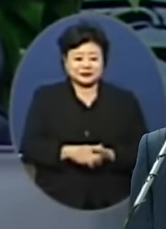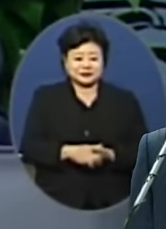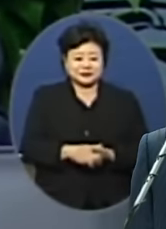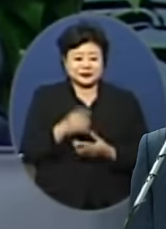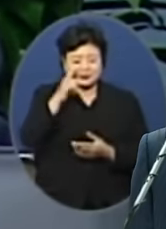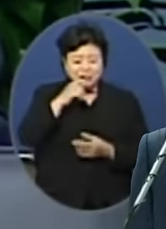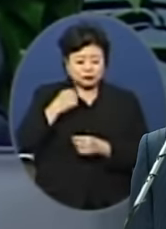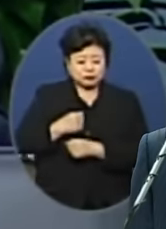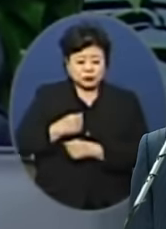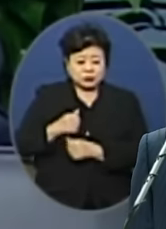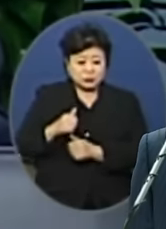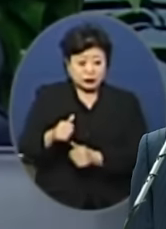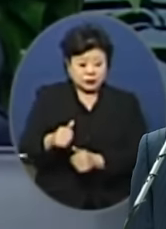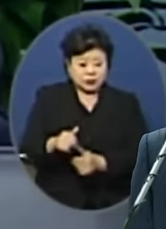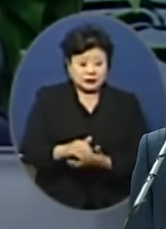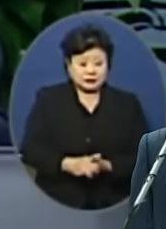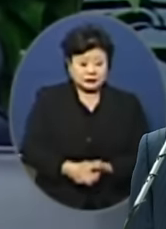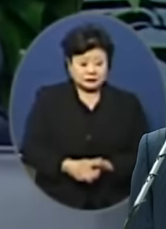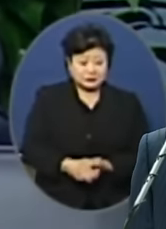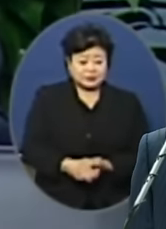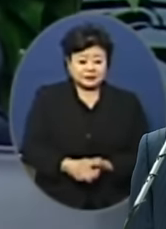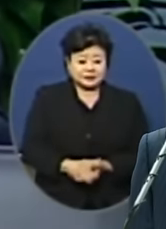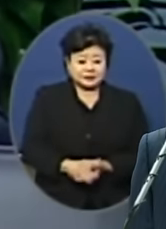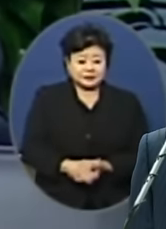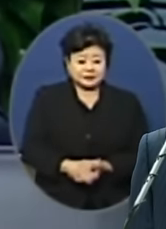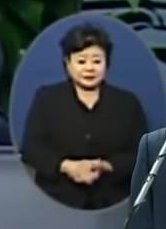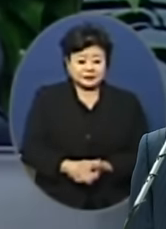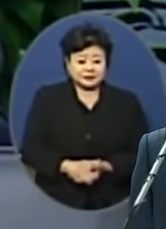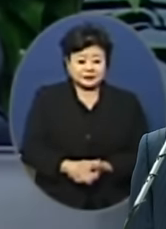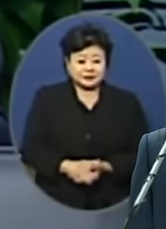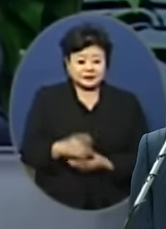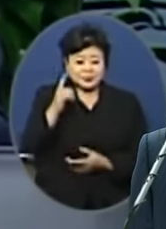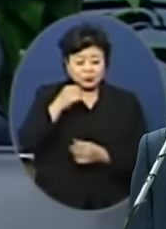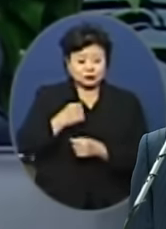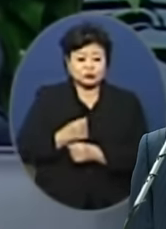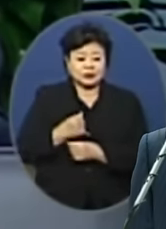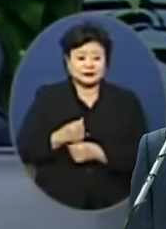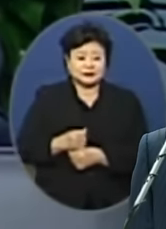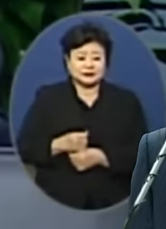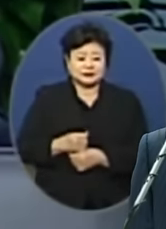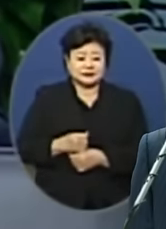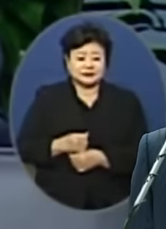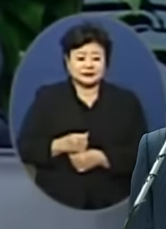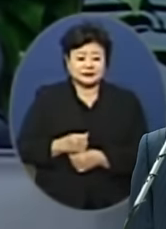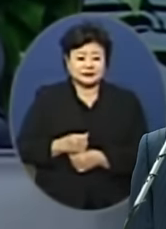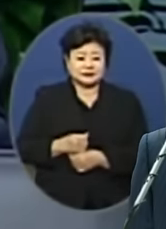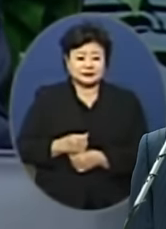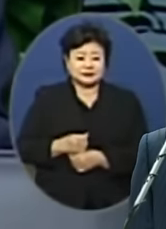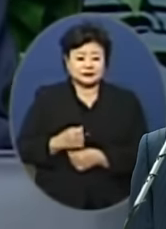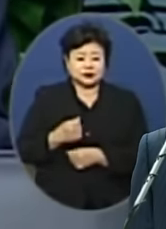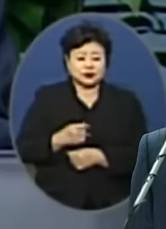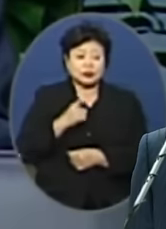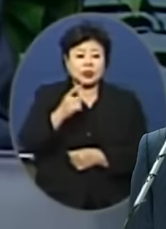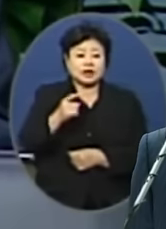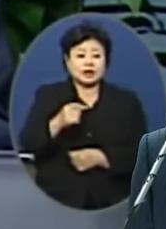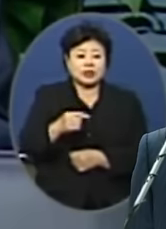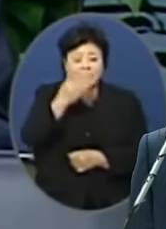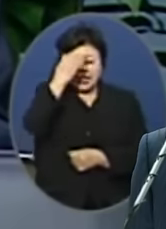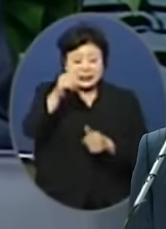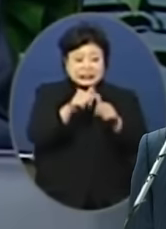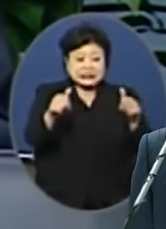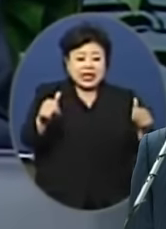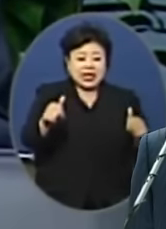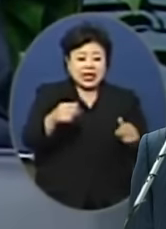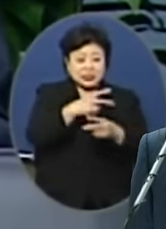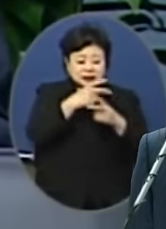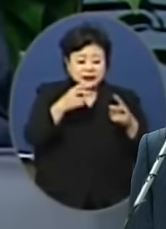적군들이 다 따라옵니다. 그 적군의 한 병사가 와서 여기에 엘리사가